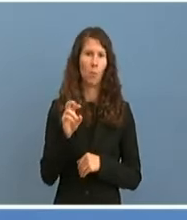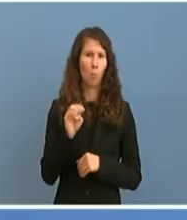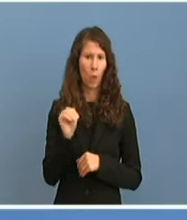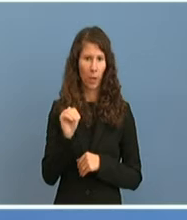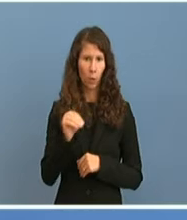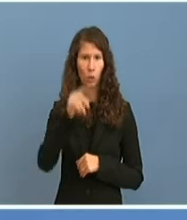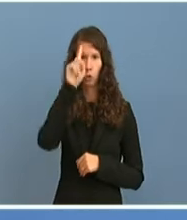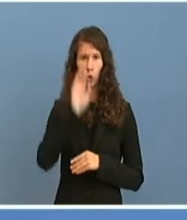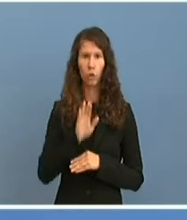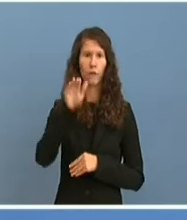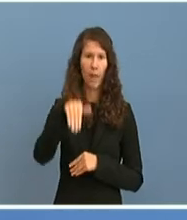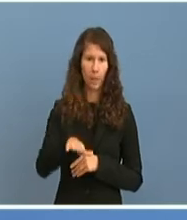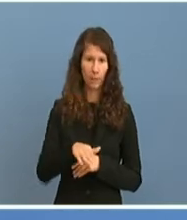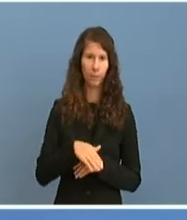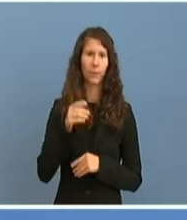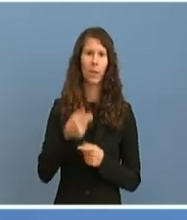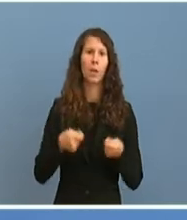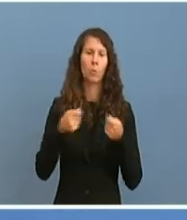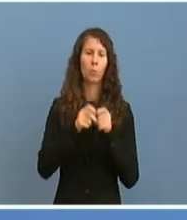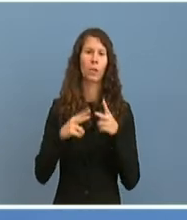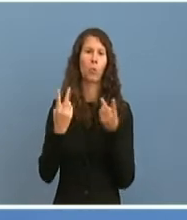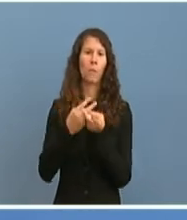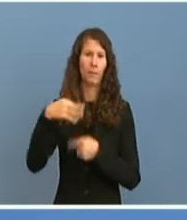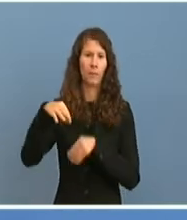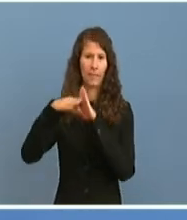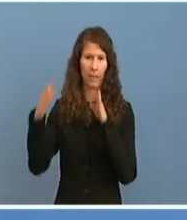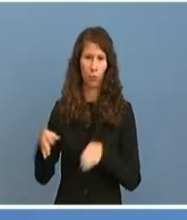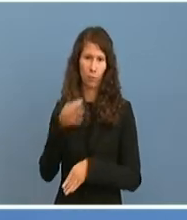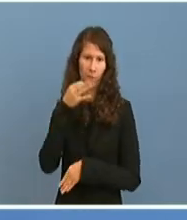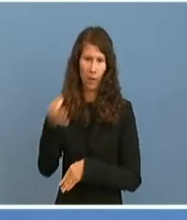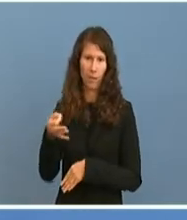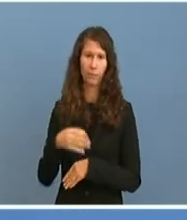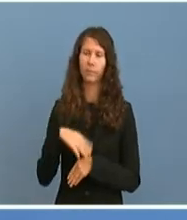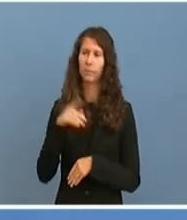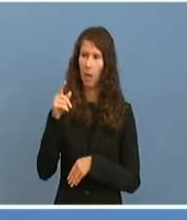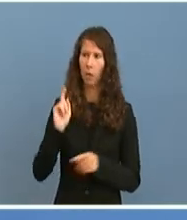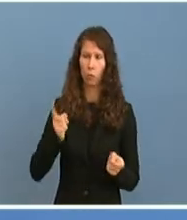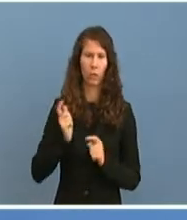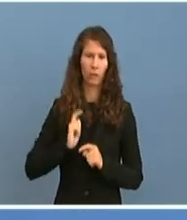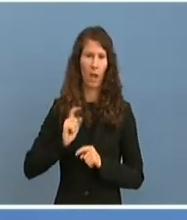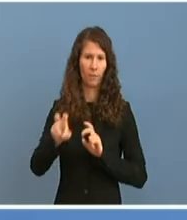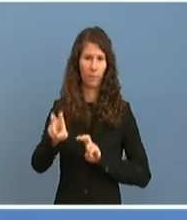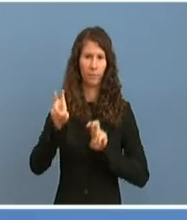an das Bundesumweltministerium. Dann wechseln wir einmal.